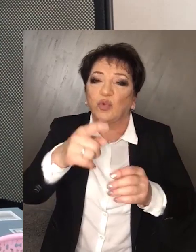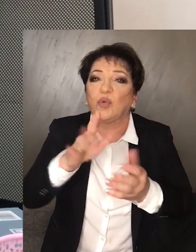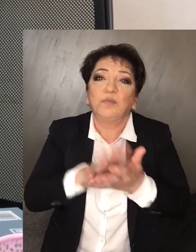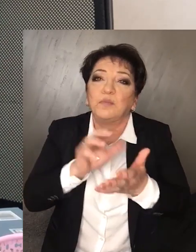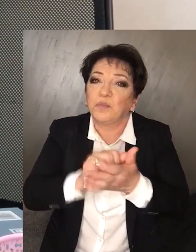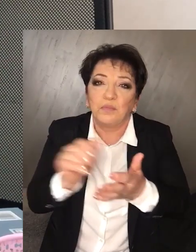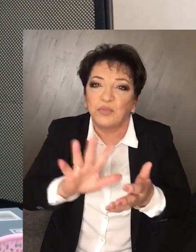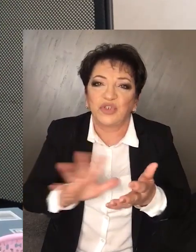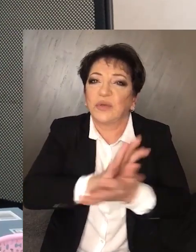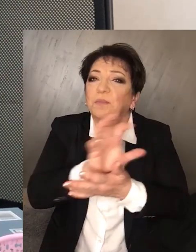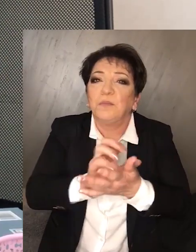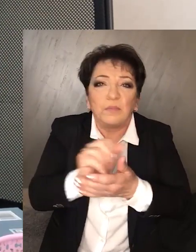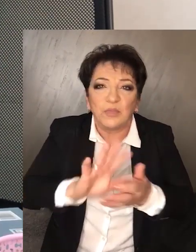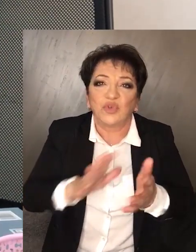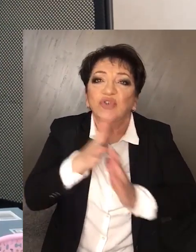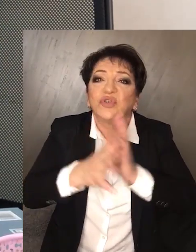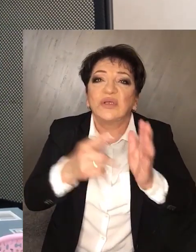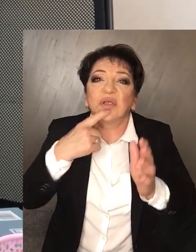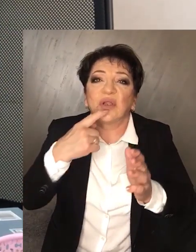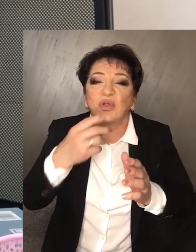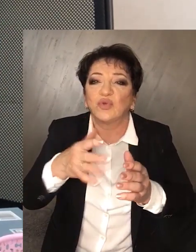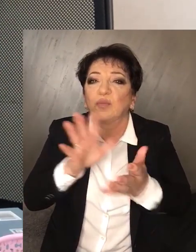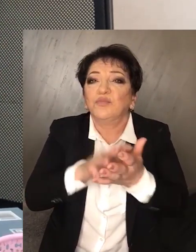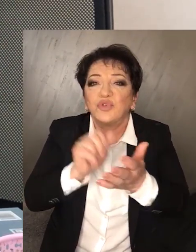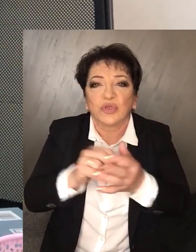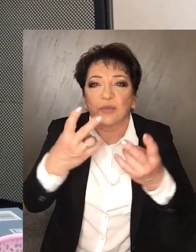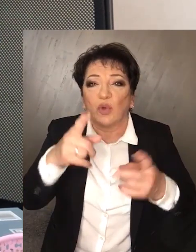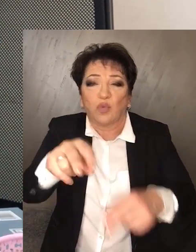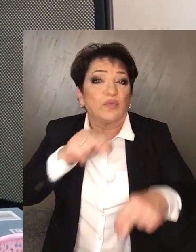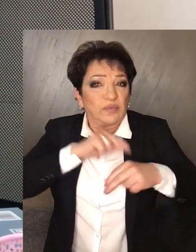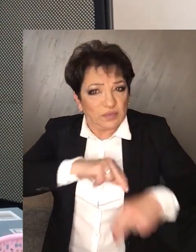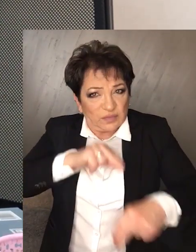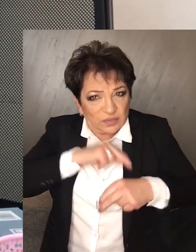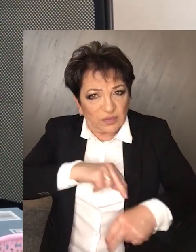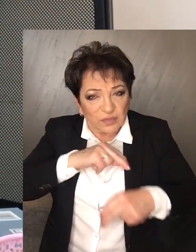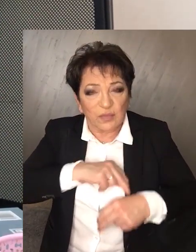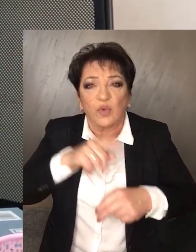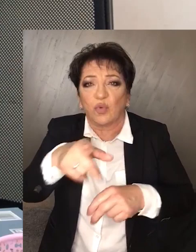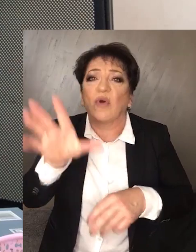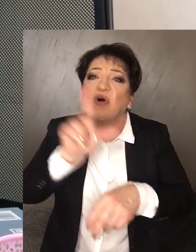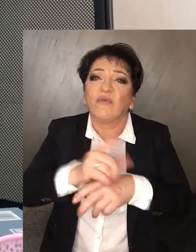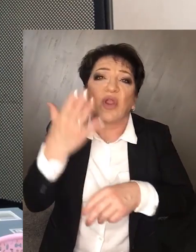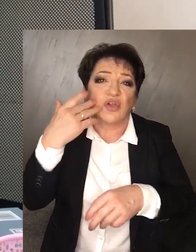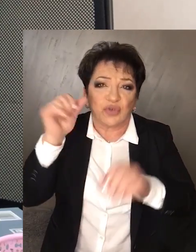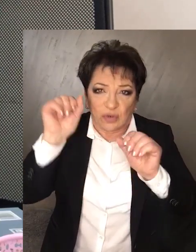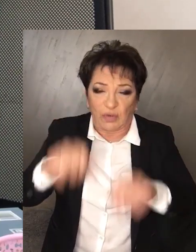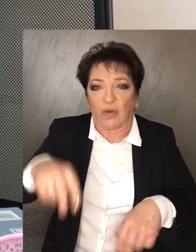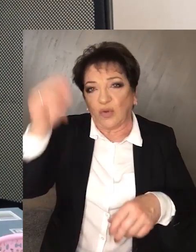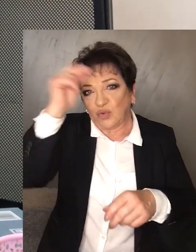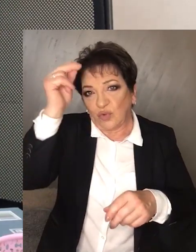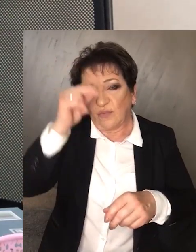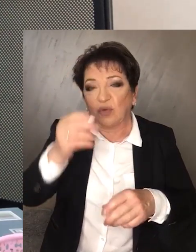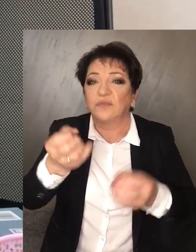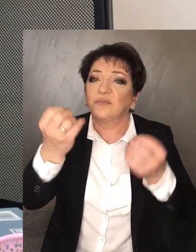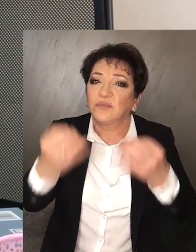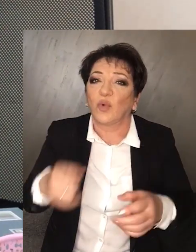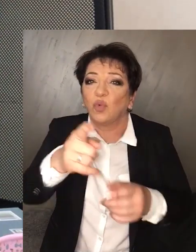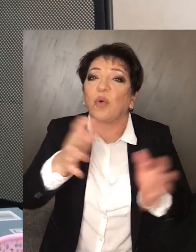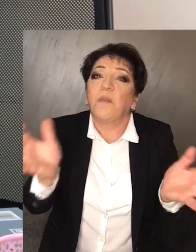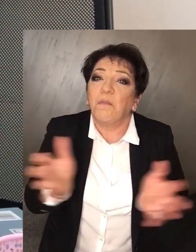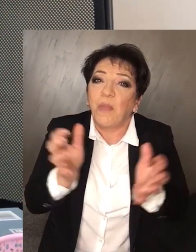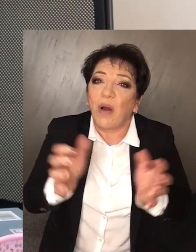ժեստերի լեզվին։ Խնդրում եմ, ուղղակի խնդրում եմ, մի աղտոտեք, մի փչացրեք, մի աղավաղեք այս հրաշք լեզուն։ Ուղղակի տքնեք ու